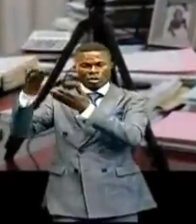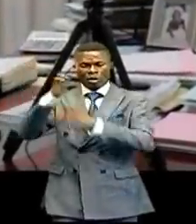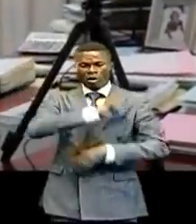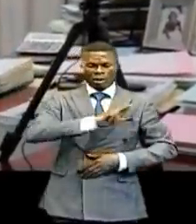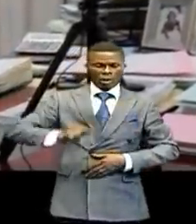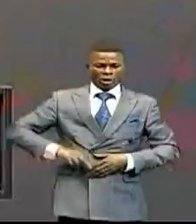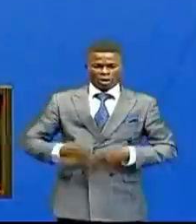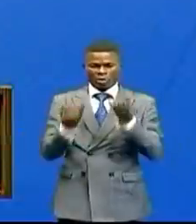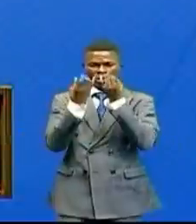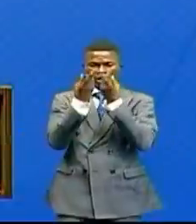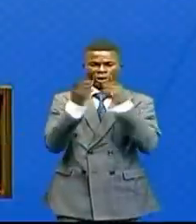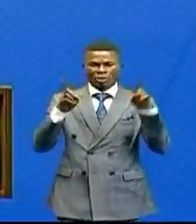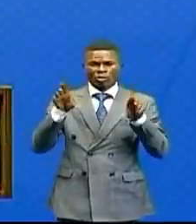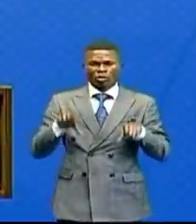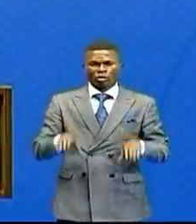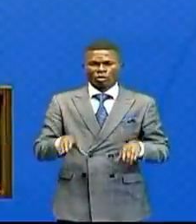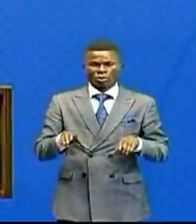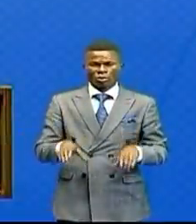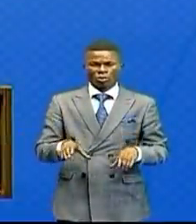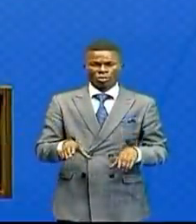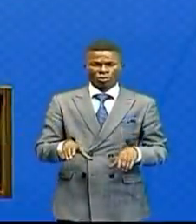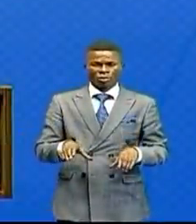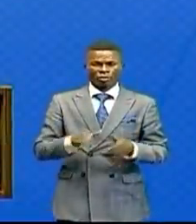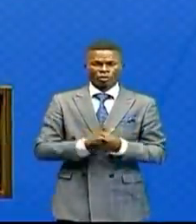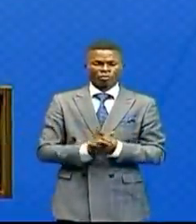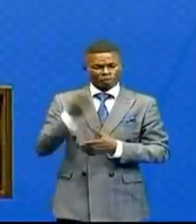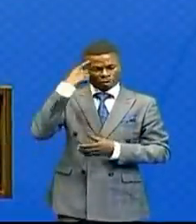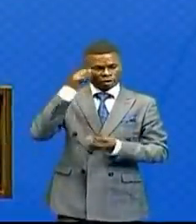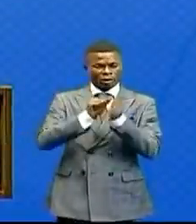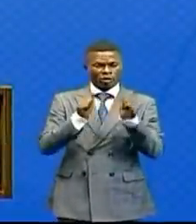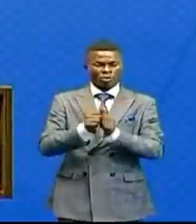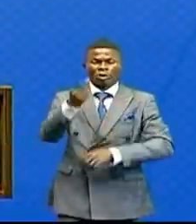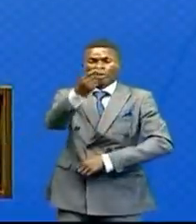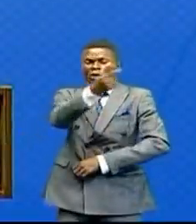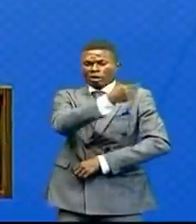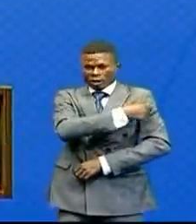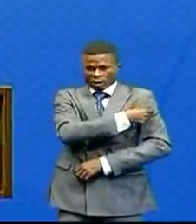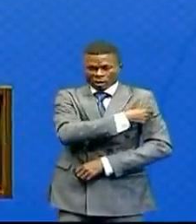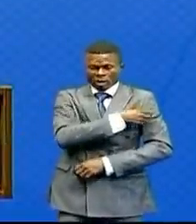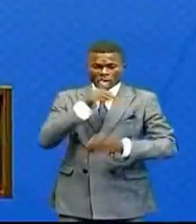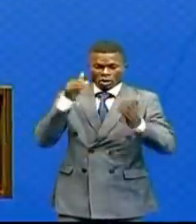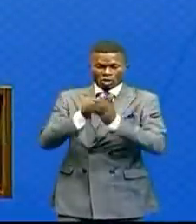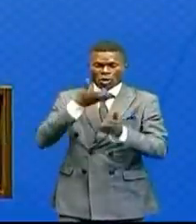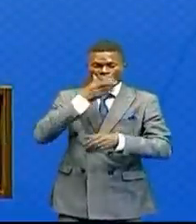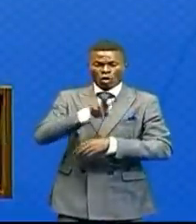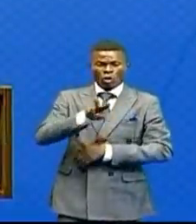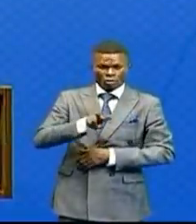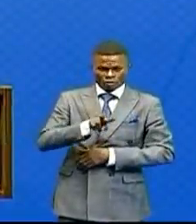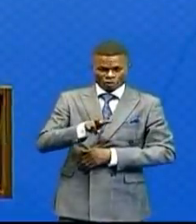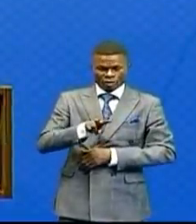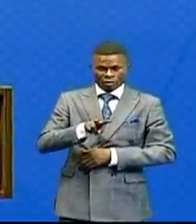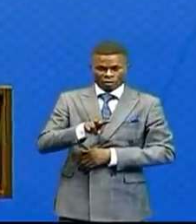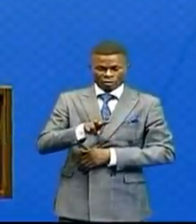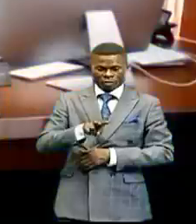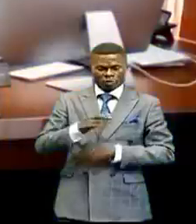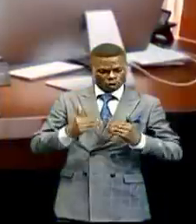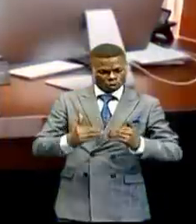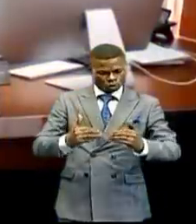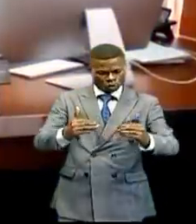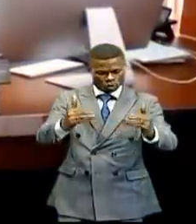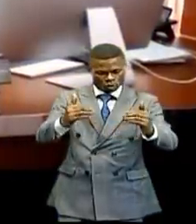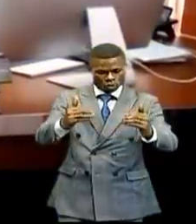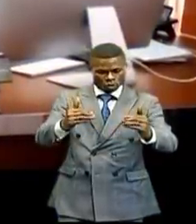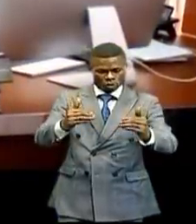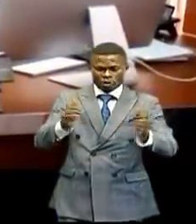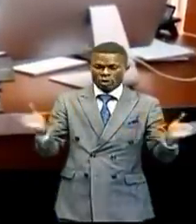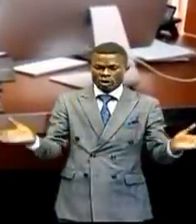République démocratique du Congo. Au sujet de la vaccination contre la COVID-19, elle s'est poursuivie sur fond